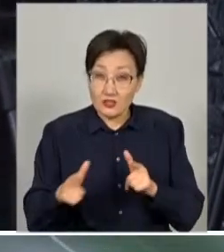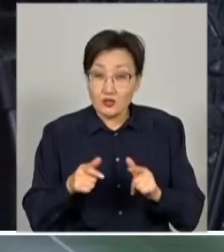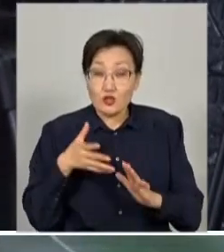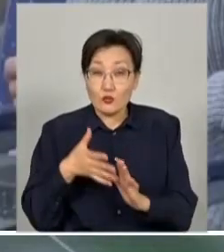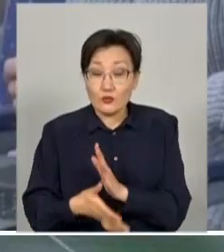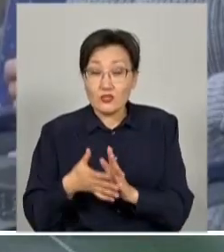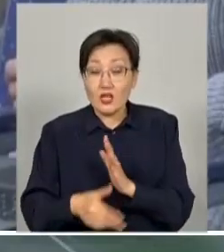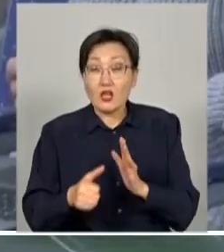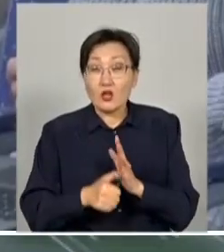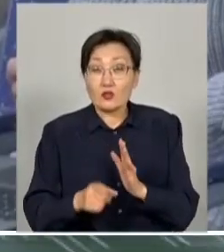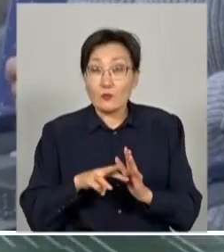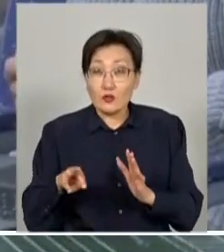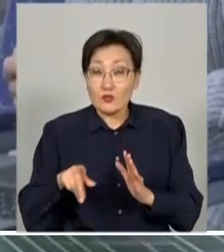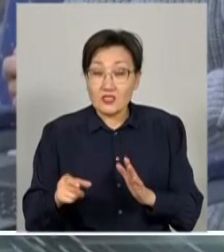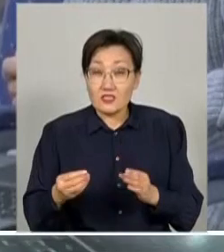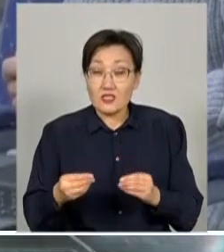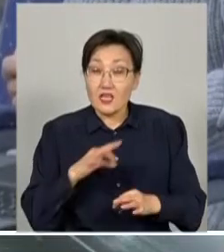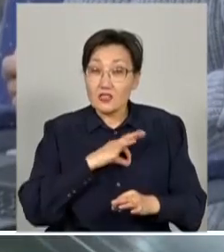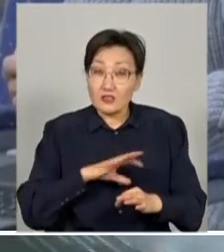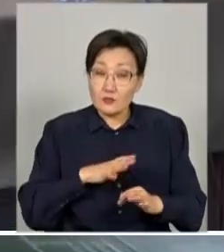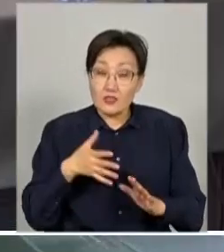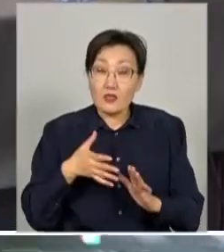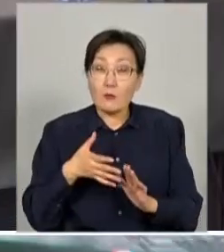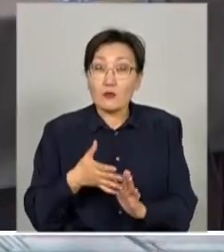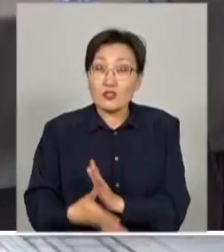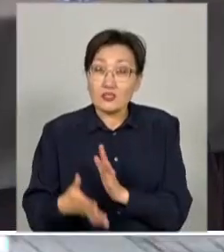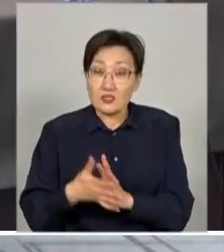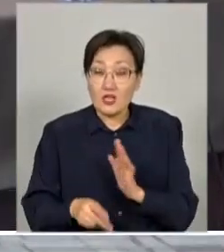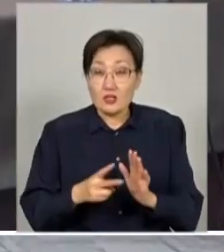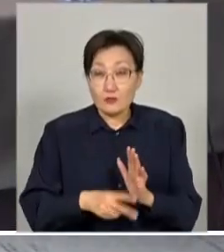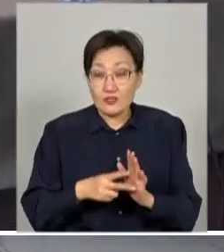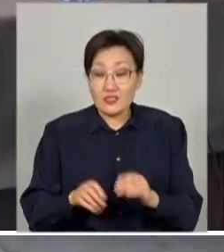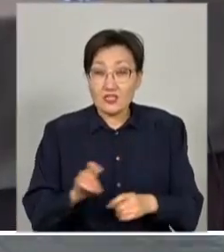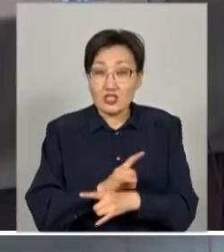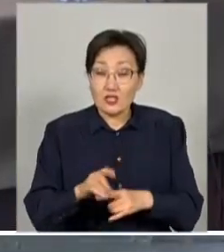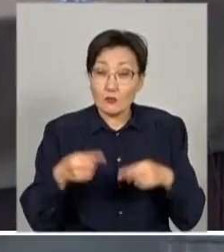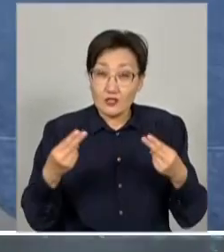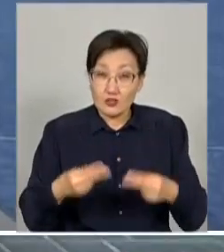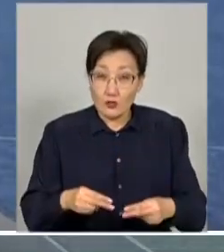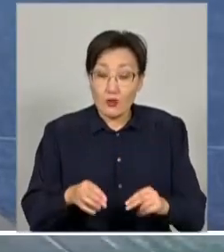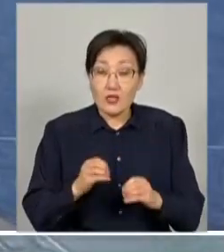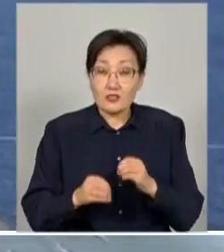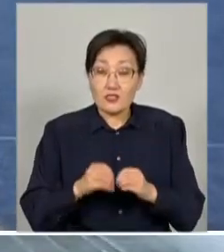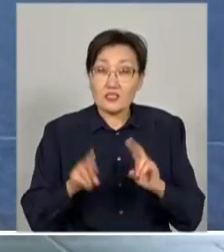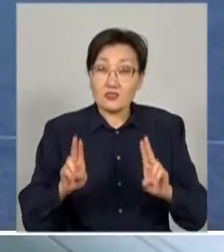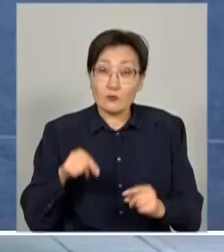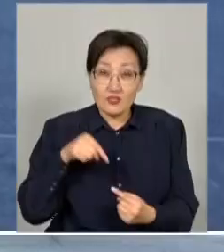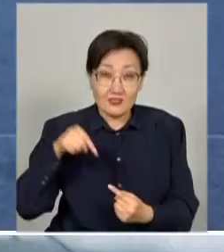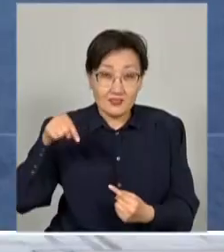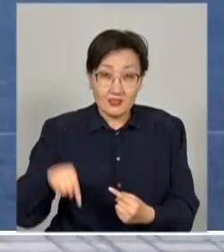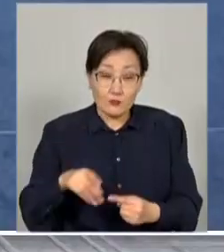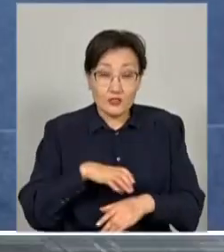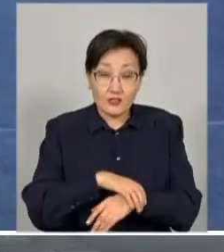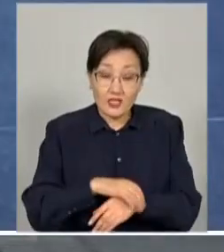жұмсалған 600 миллион теңгенің тиімсіз пайдаланылғанын, 70 жалған анықтаманы 10 стандартқа сәйкес келмеу